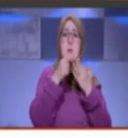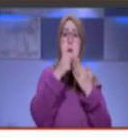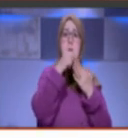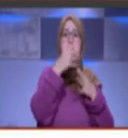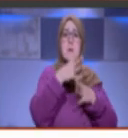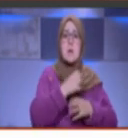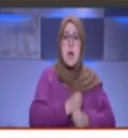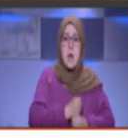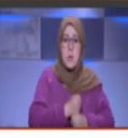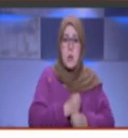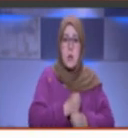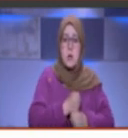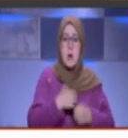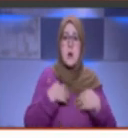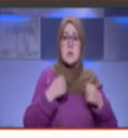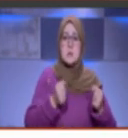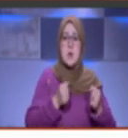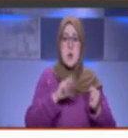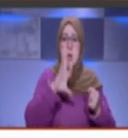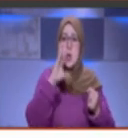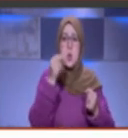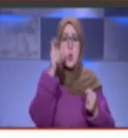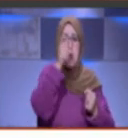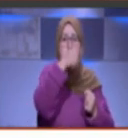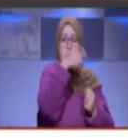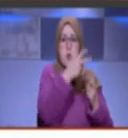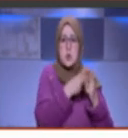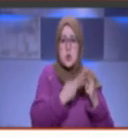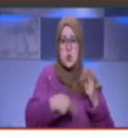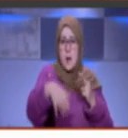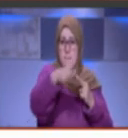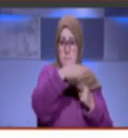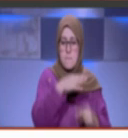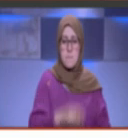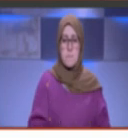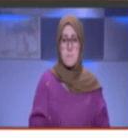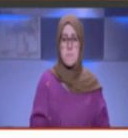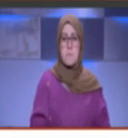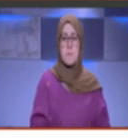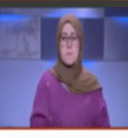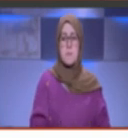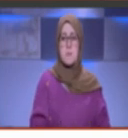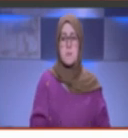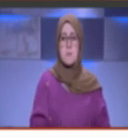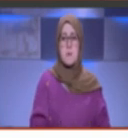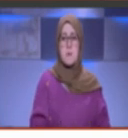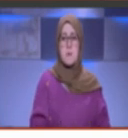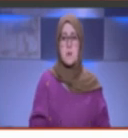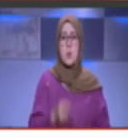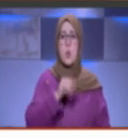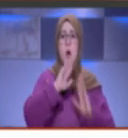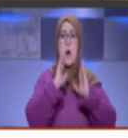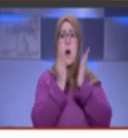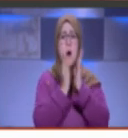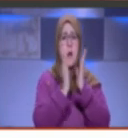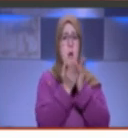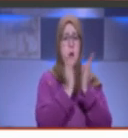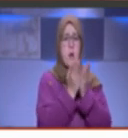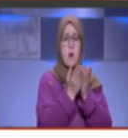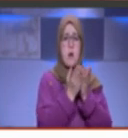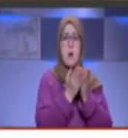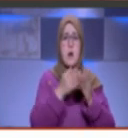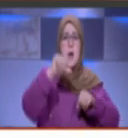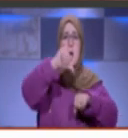تغلق، واعتقد ان سوف يكون هناك اكثر تشدد تعامل مع اي شكل من